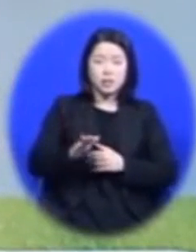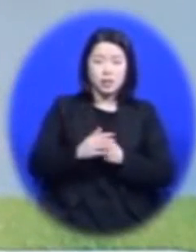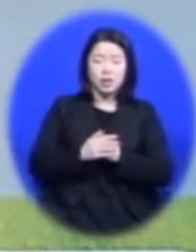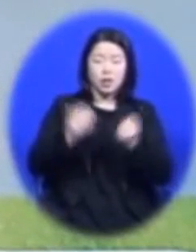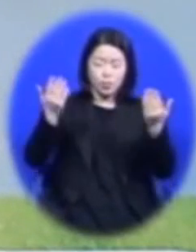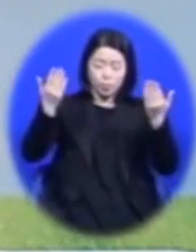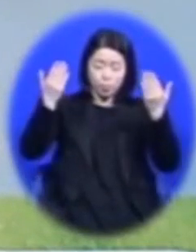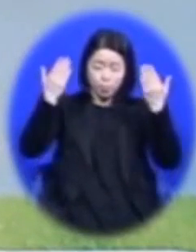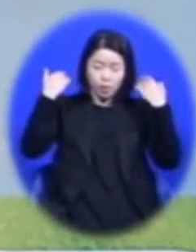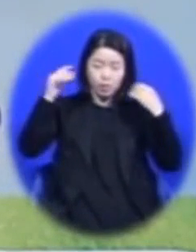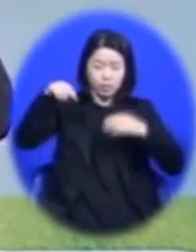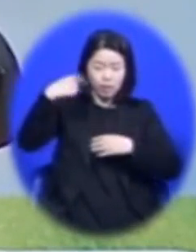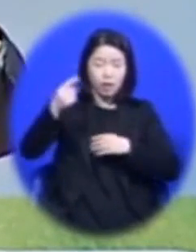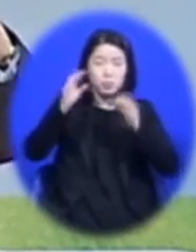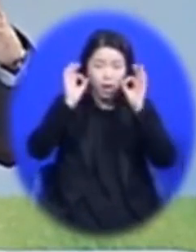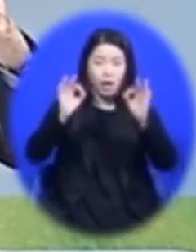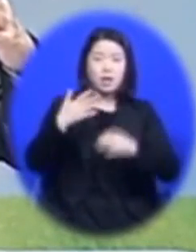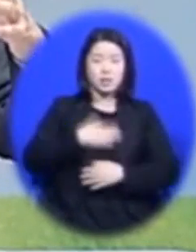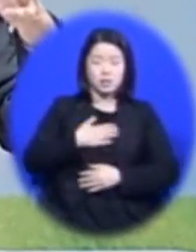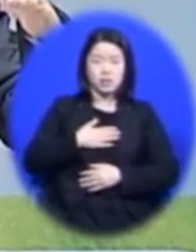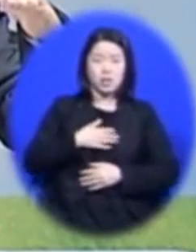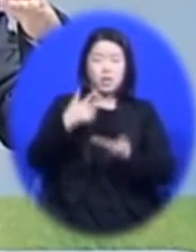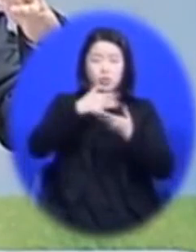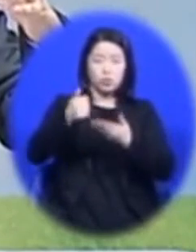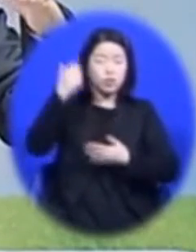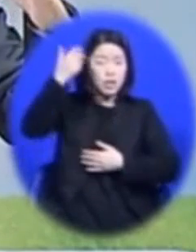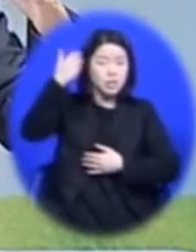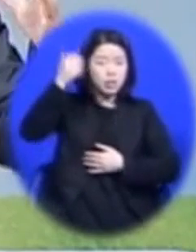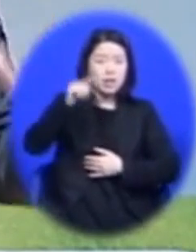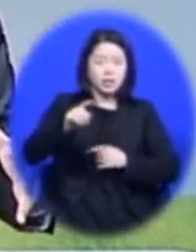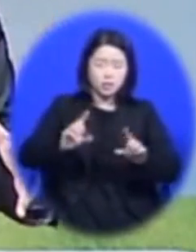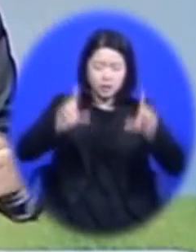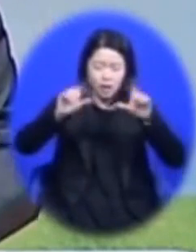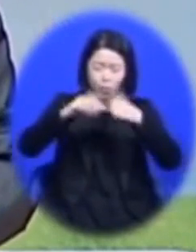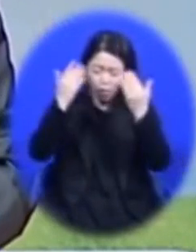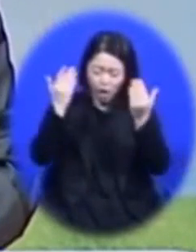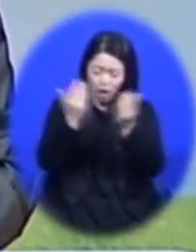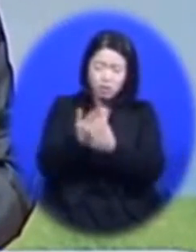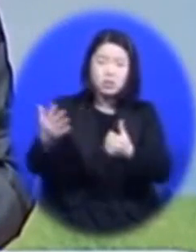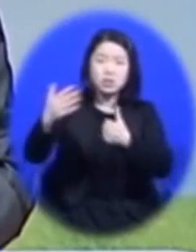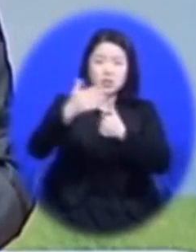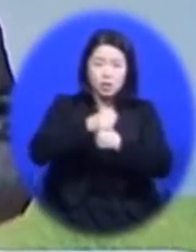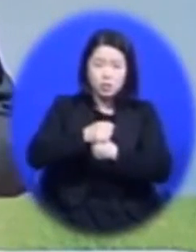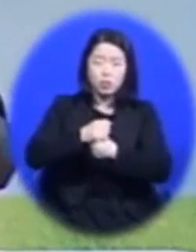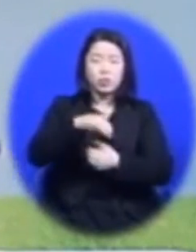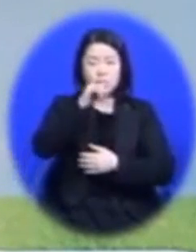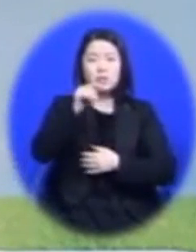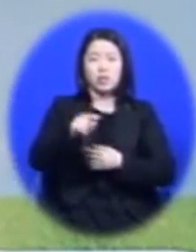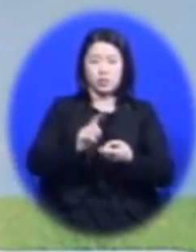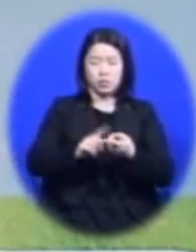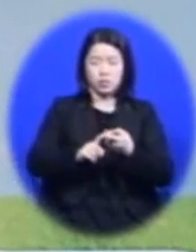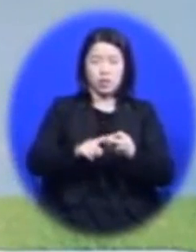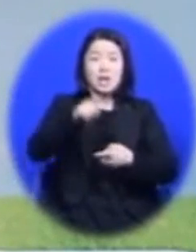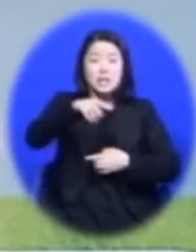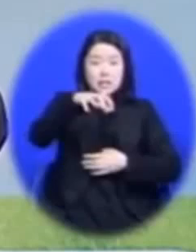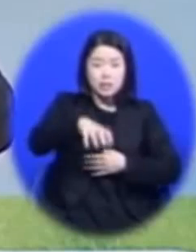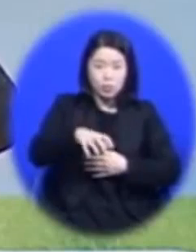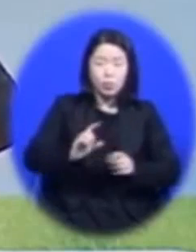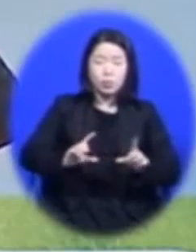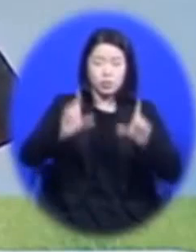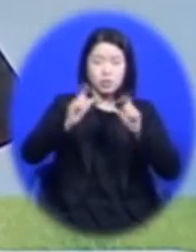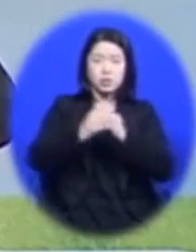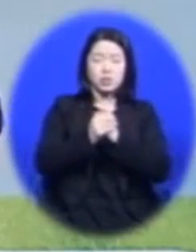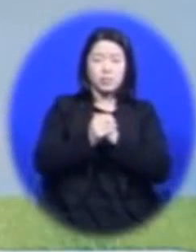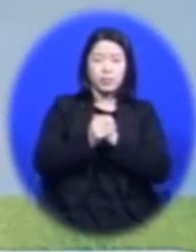지나고 난 다음에 알았어요. 주의 영이 저를 그날 완전히 사로잡고 있었다. 그날 그곳에서 주님이